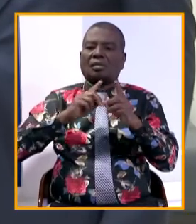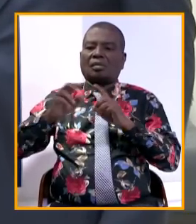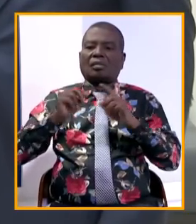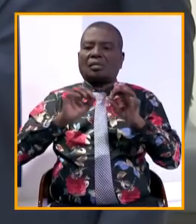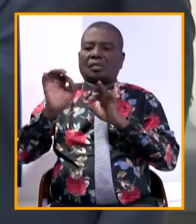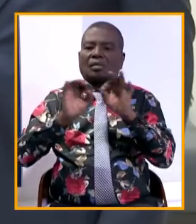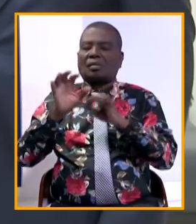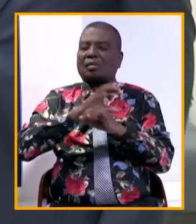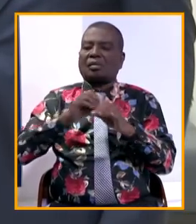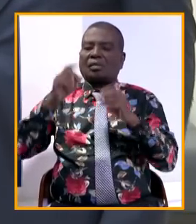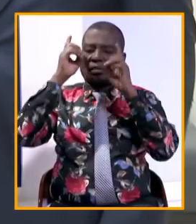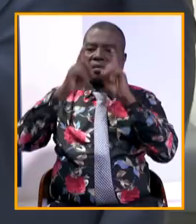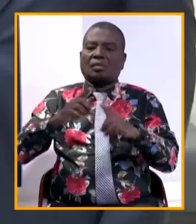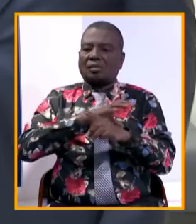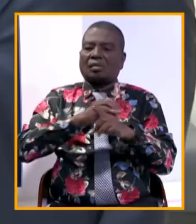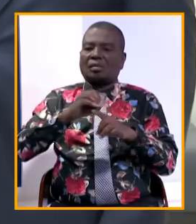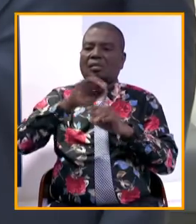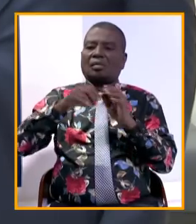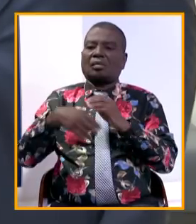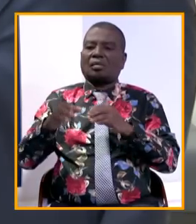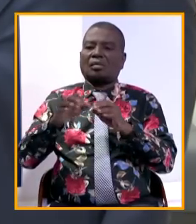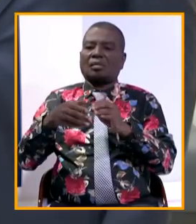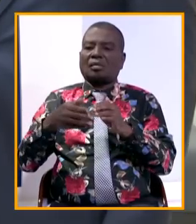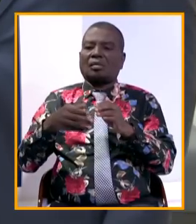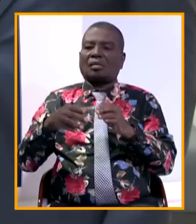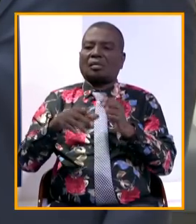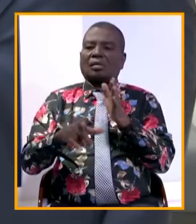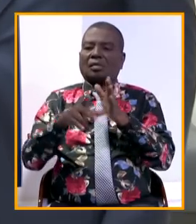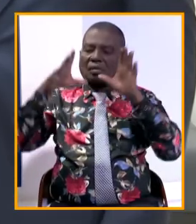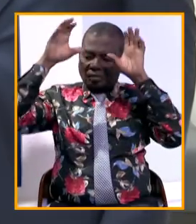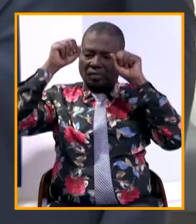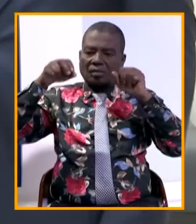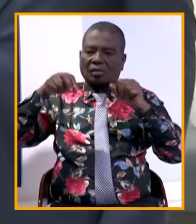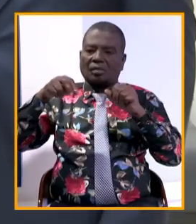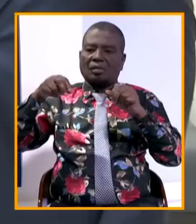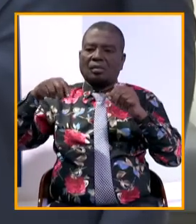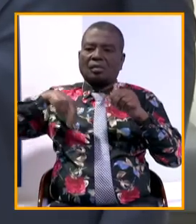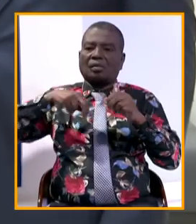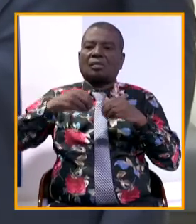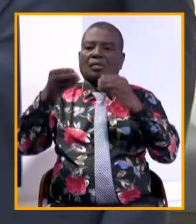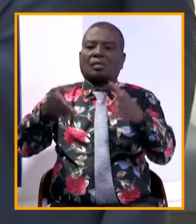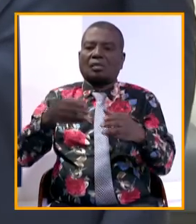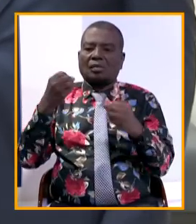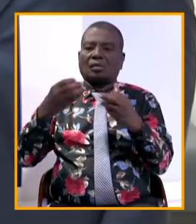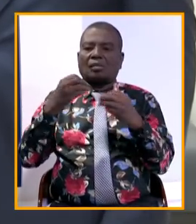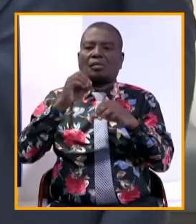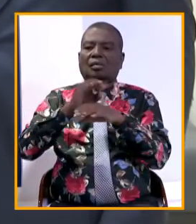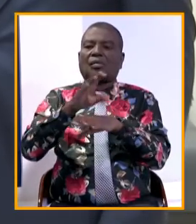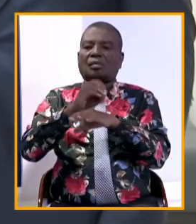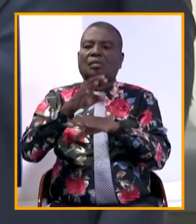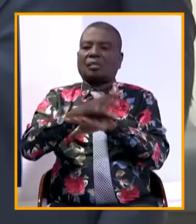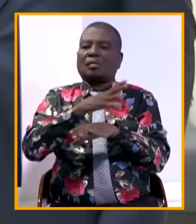décisions, nos résolutions, les recommandations. Et le vice-président, à son tour, nous a prodigué beaucoup de conseils, des